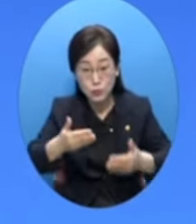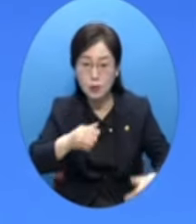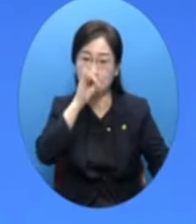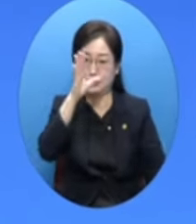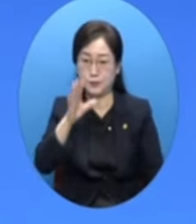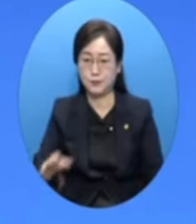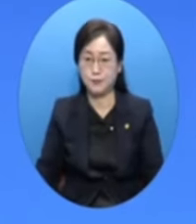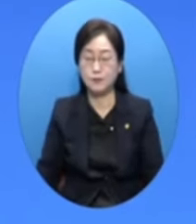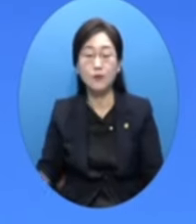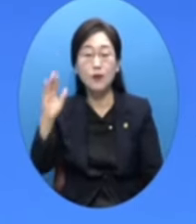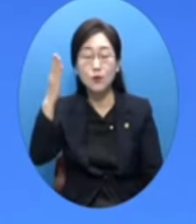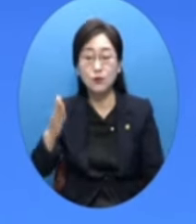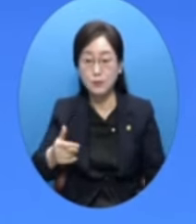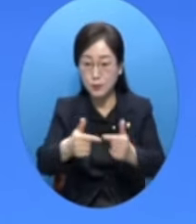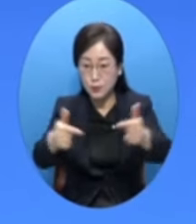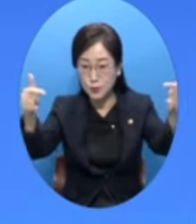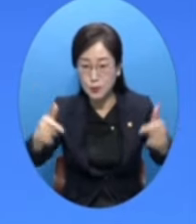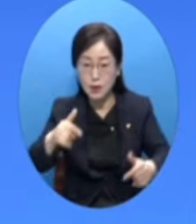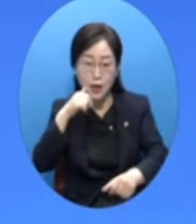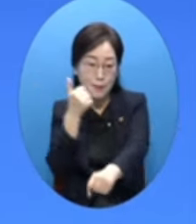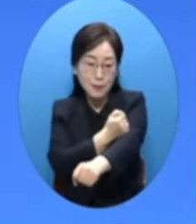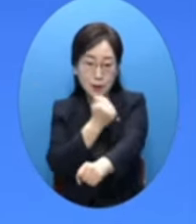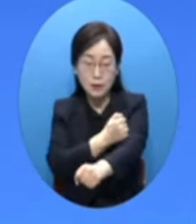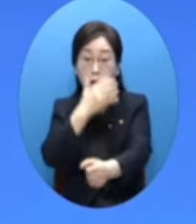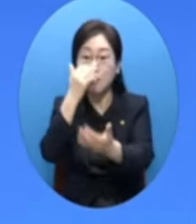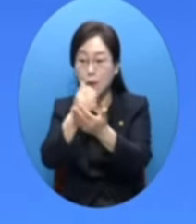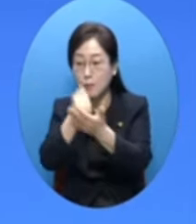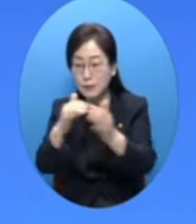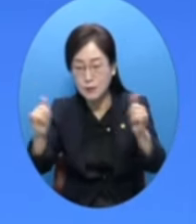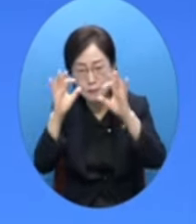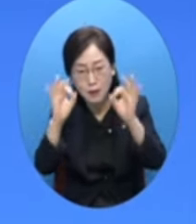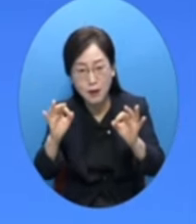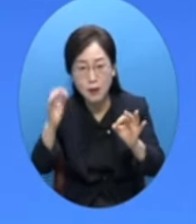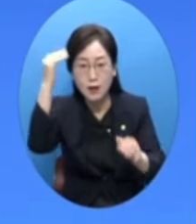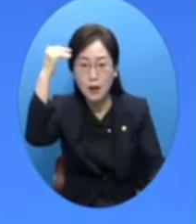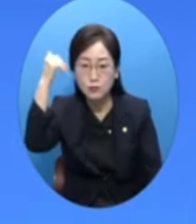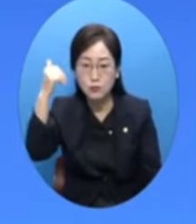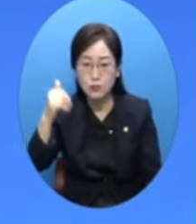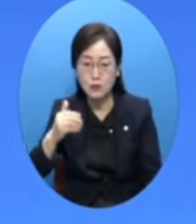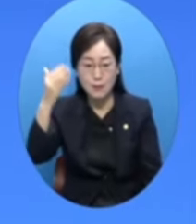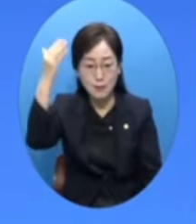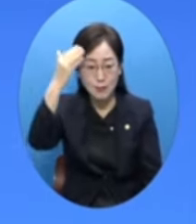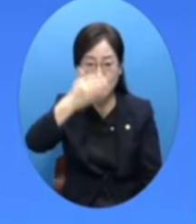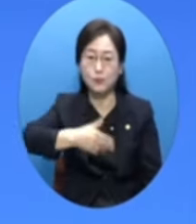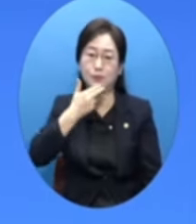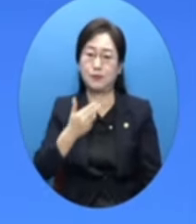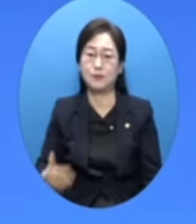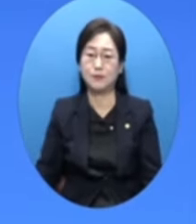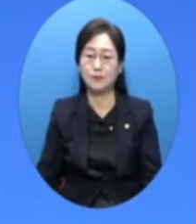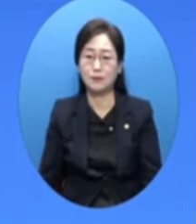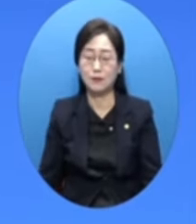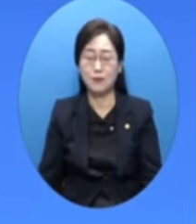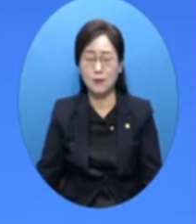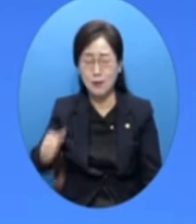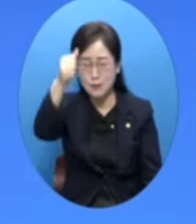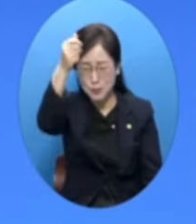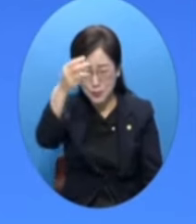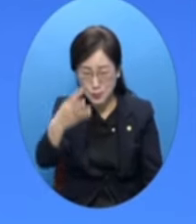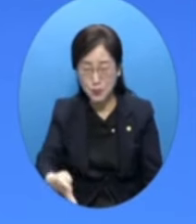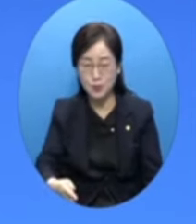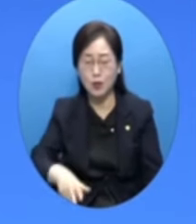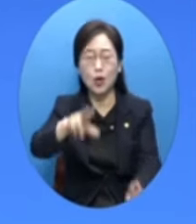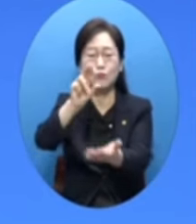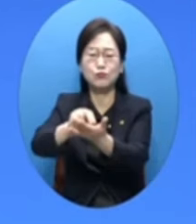최근에 급증하고 있는 마약 사범을 보면 우리 대한민국은 더 이상 마약 청정국이 아닙니다. 제가 여러 차례 이